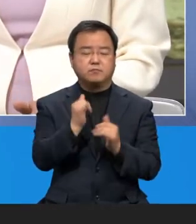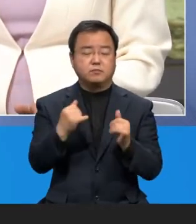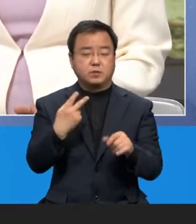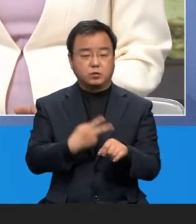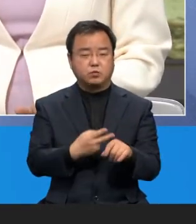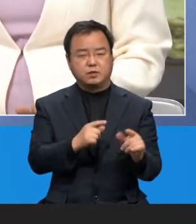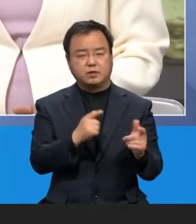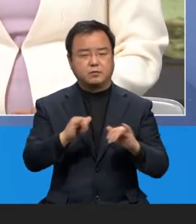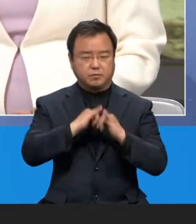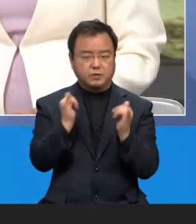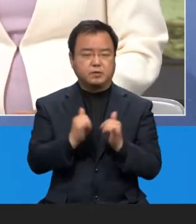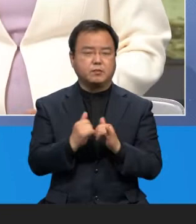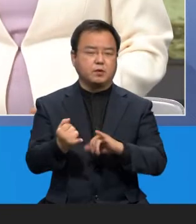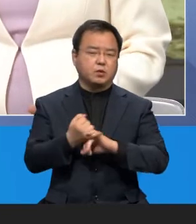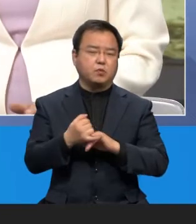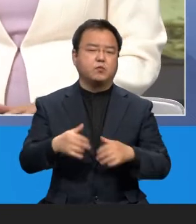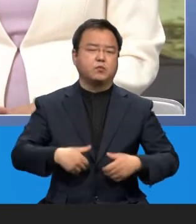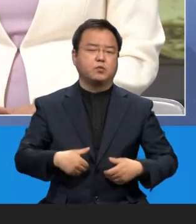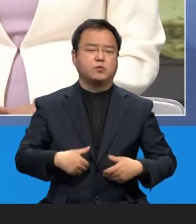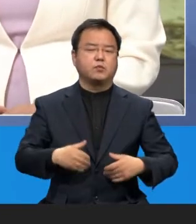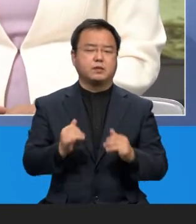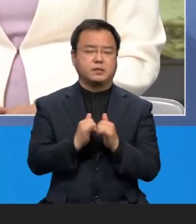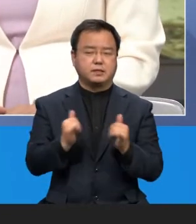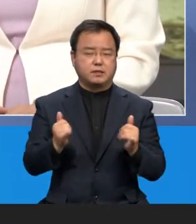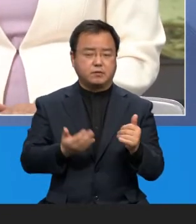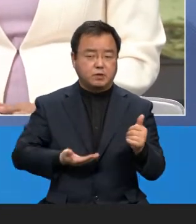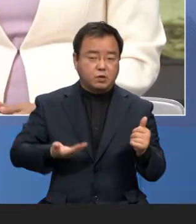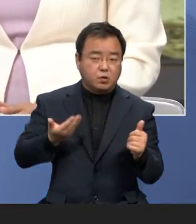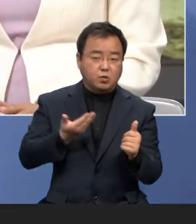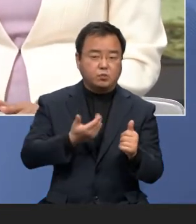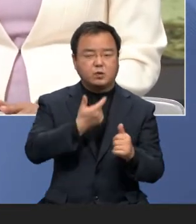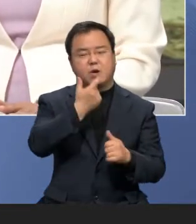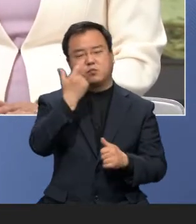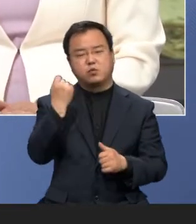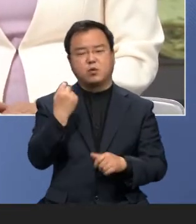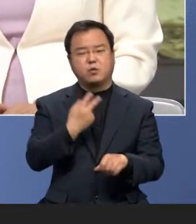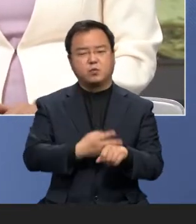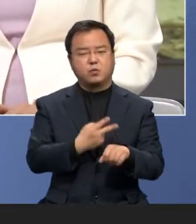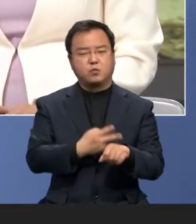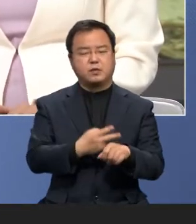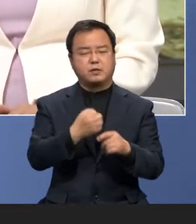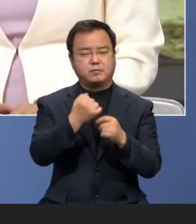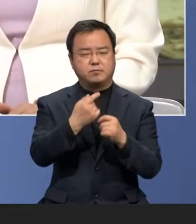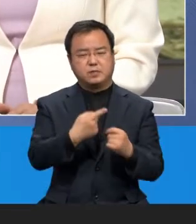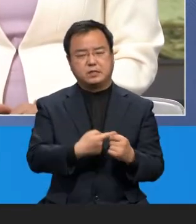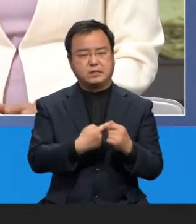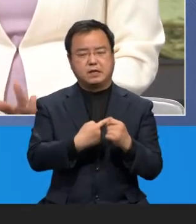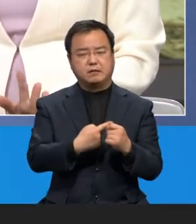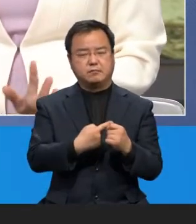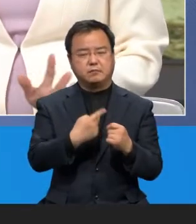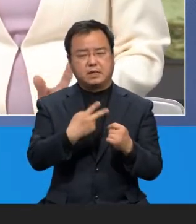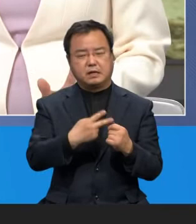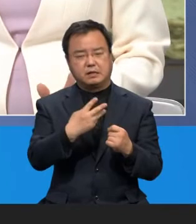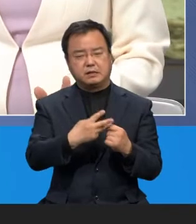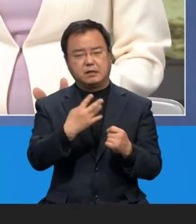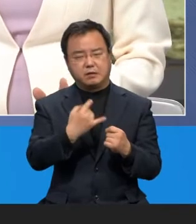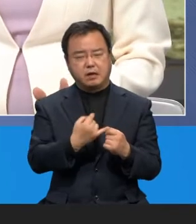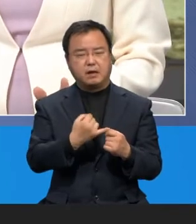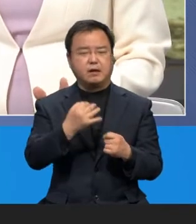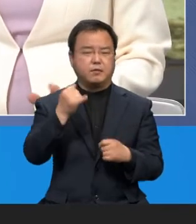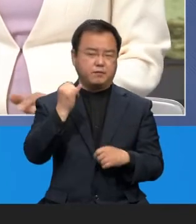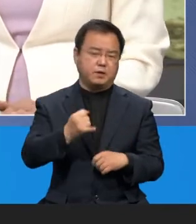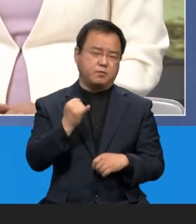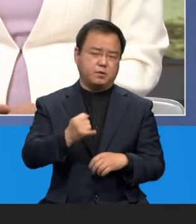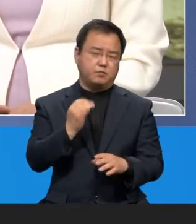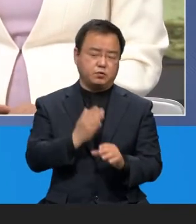사회 필수 인력인데요. 이 공급부터 막히다 보니까 교사가 계속 우선순위에서 밀리는 겁니다. 예. 게다가 미국은